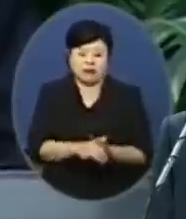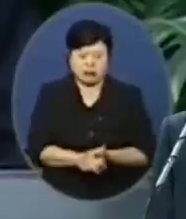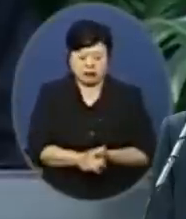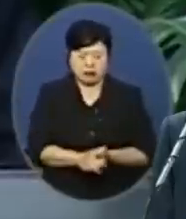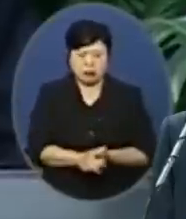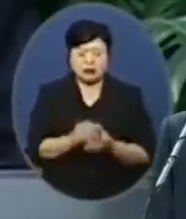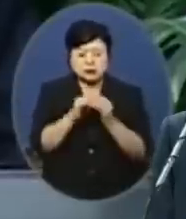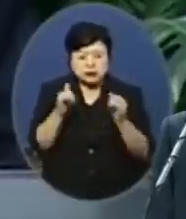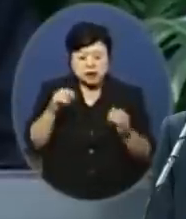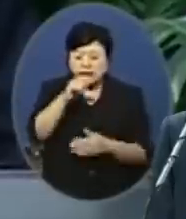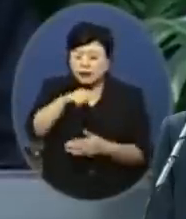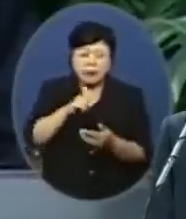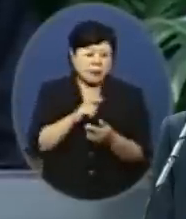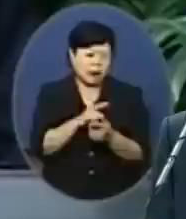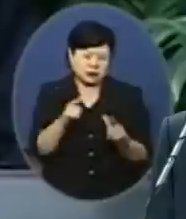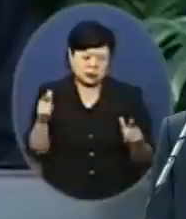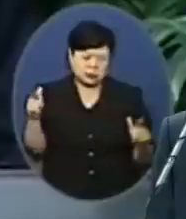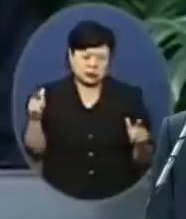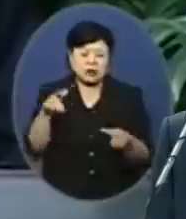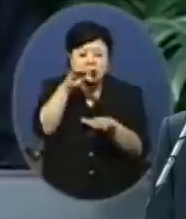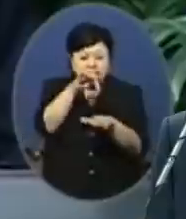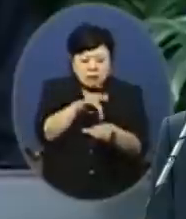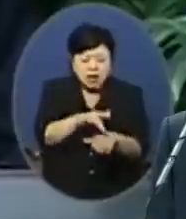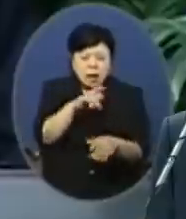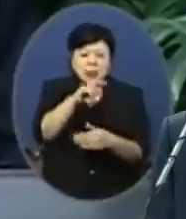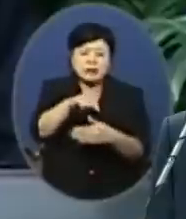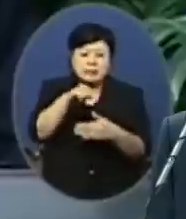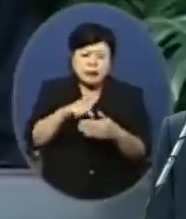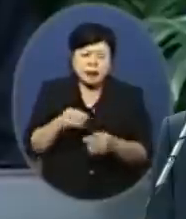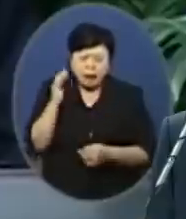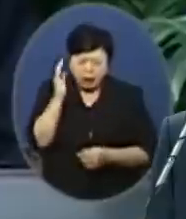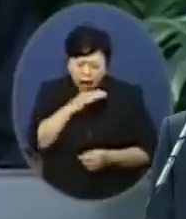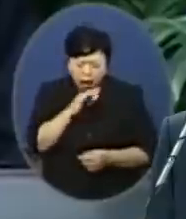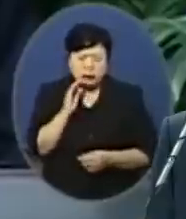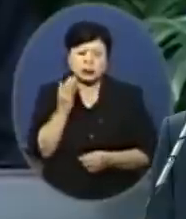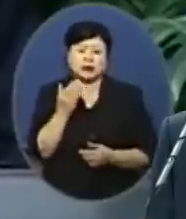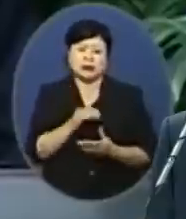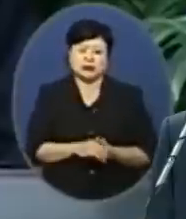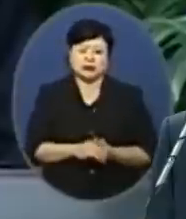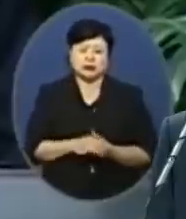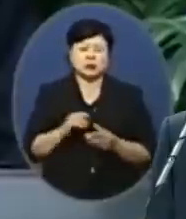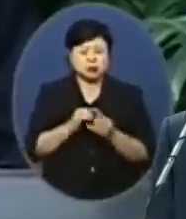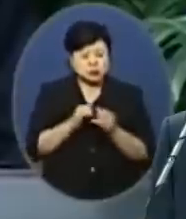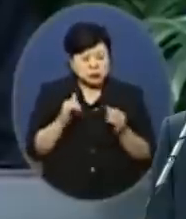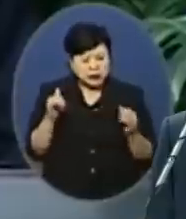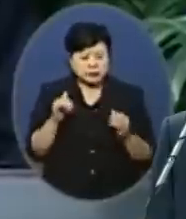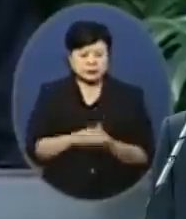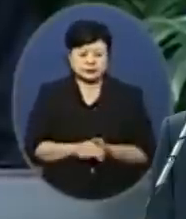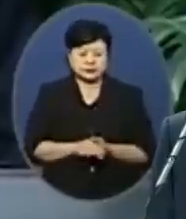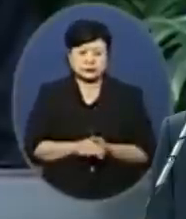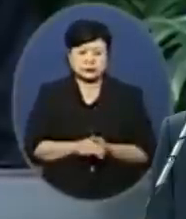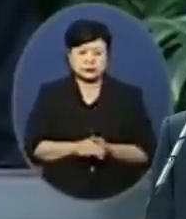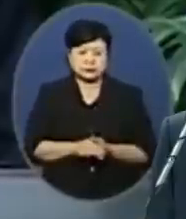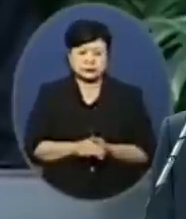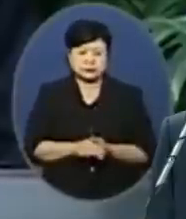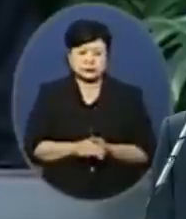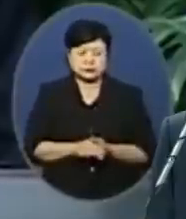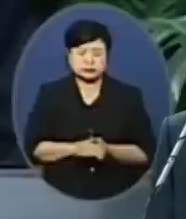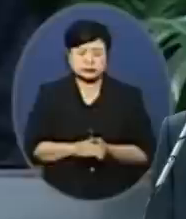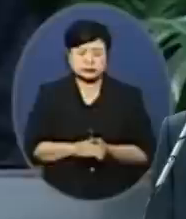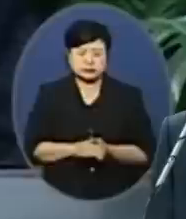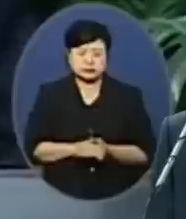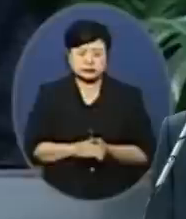이것은 사람의 마음이 아닌 마귀의 마음으로 악화되어버린 것입니다. 보통 사람이 다 그렇게 될 수 있습니다.